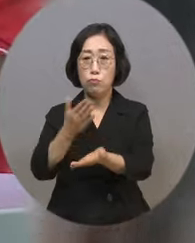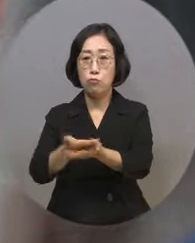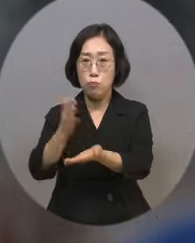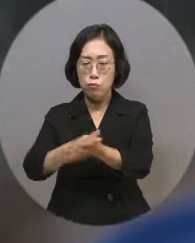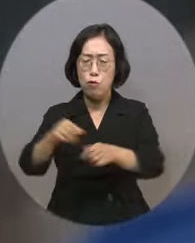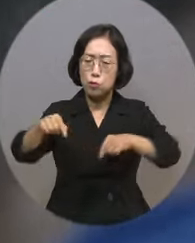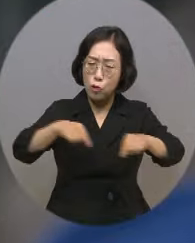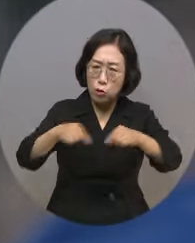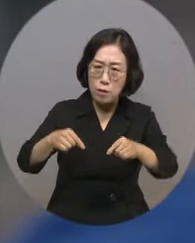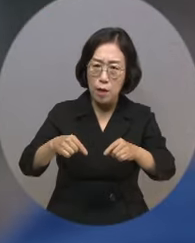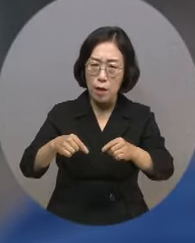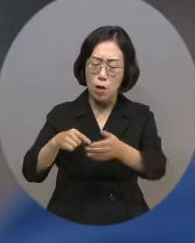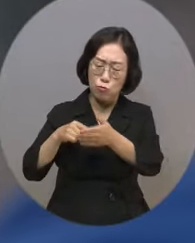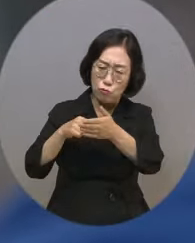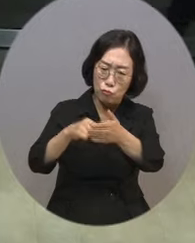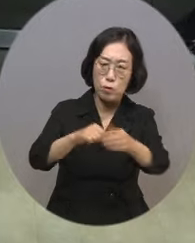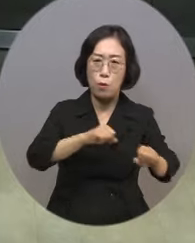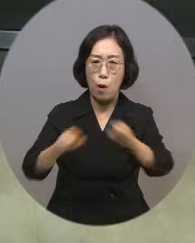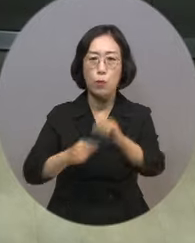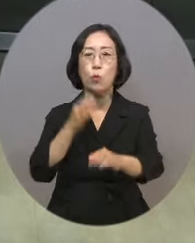활동을 적극적으로 추진 중입니다.